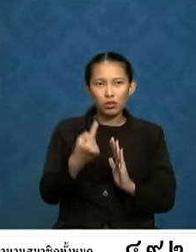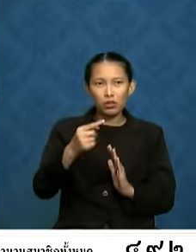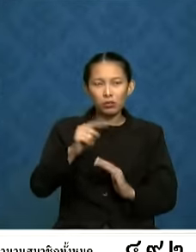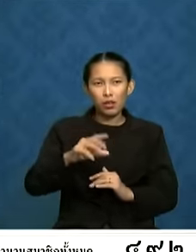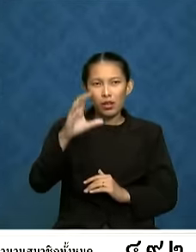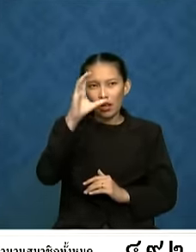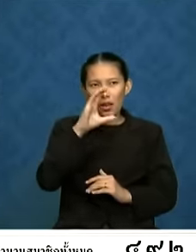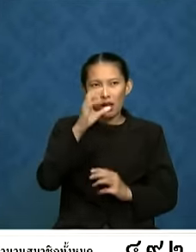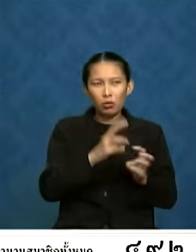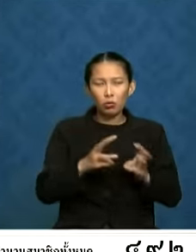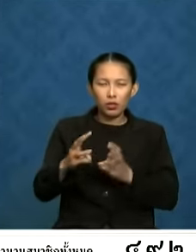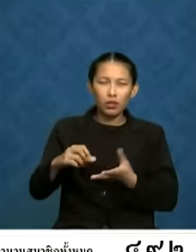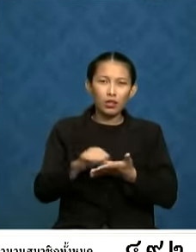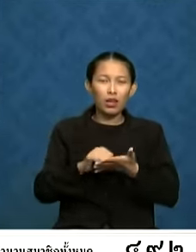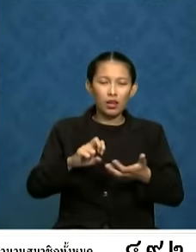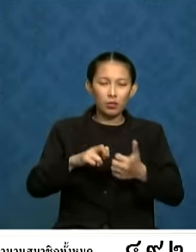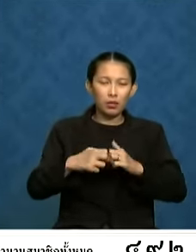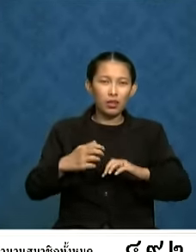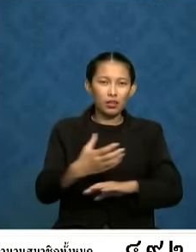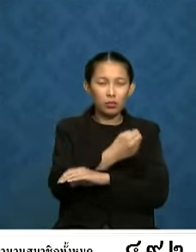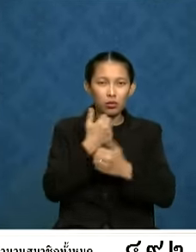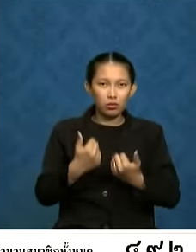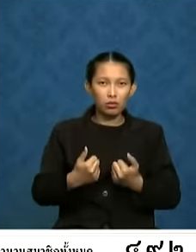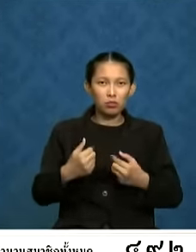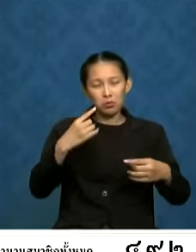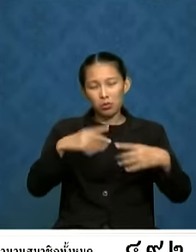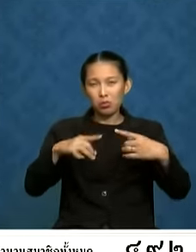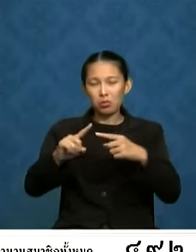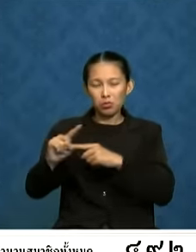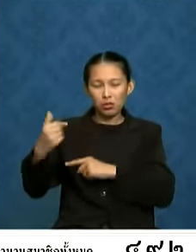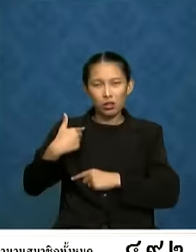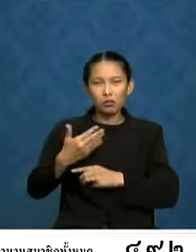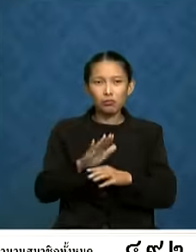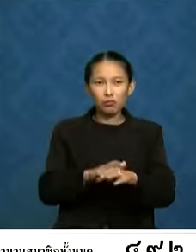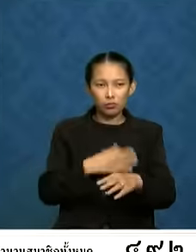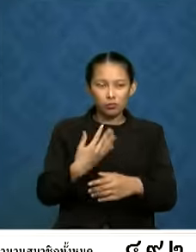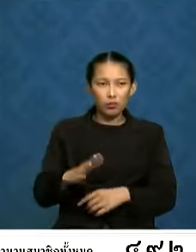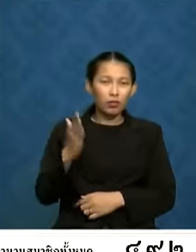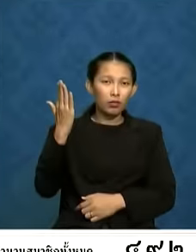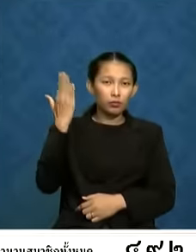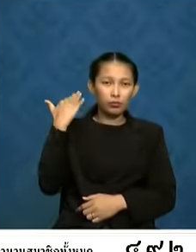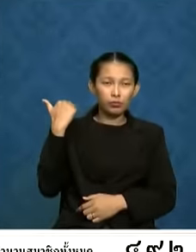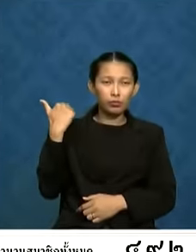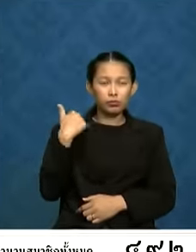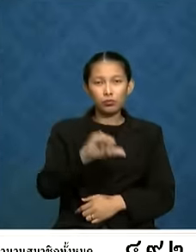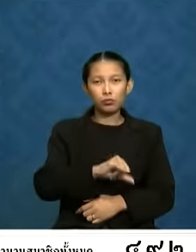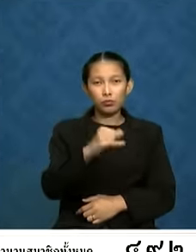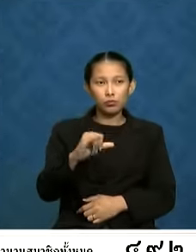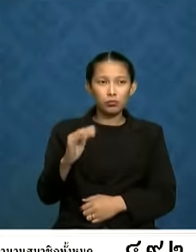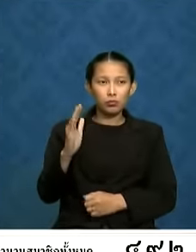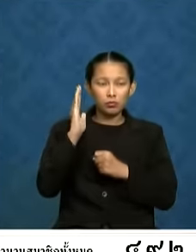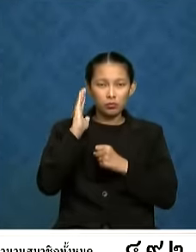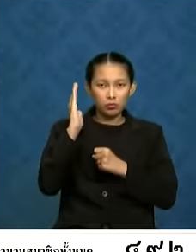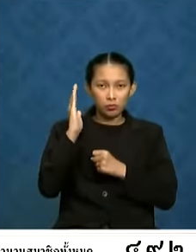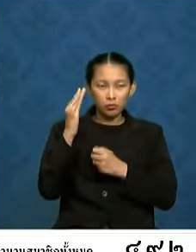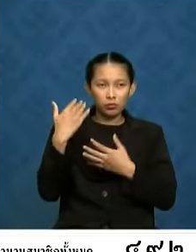ทางออกให้กับบ้านเมืองนี้ที่มีความขัดแย้งมาเป็นเวลานานเมื่อสักครู่นะครับมีบางท่านนะครับก็พูดไปถึง